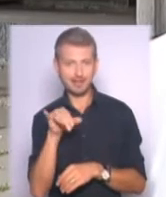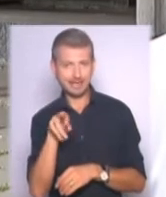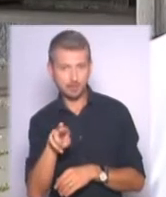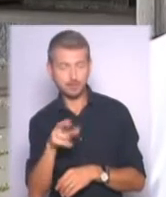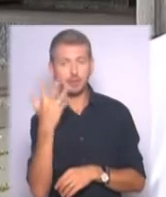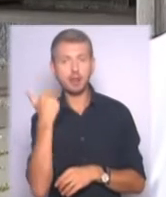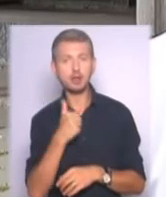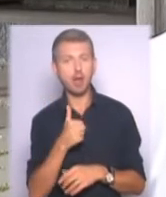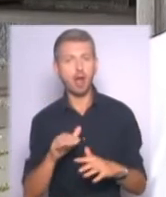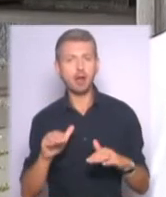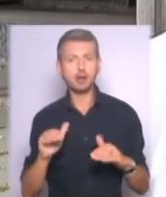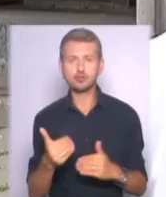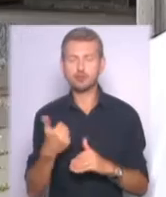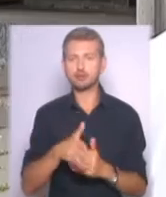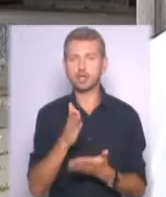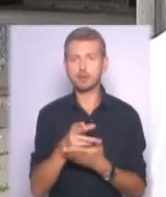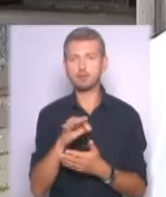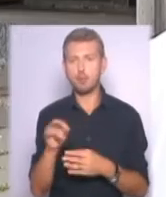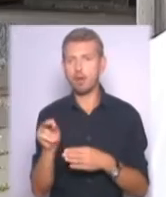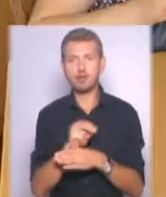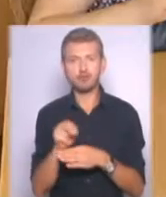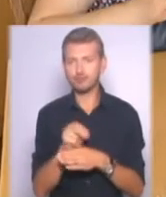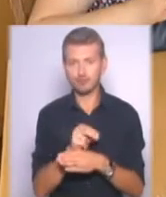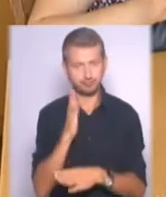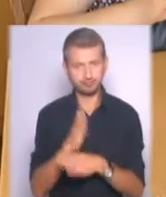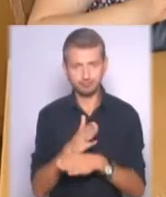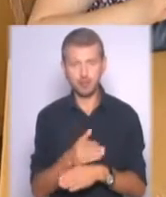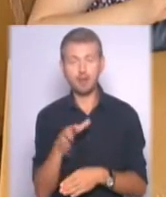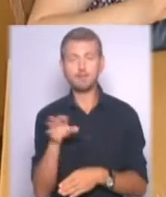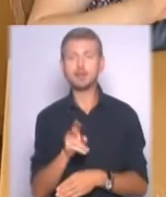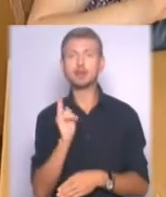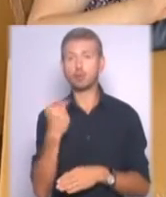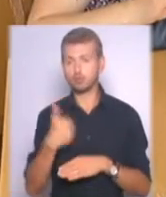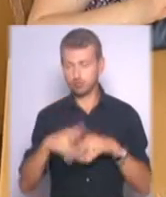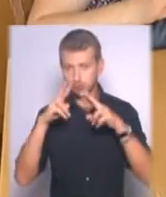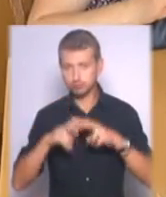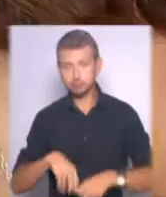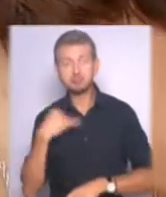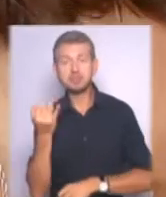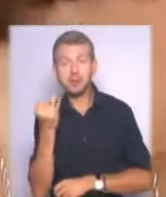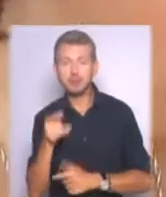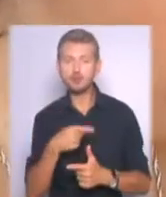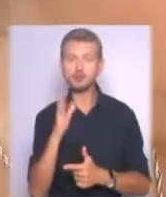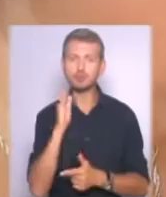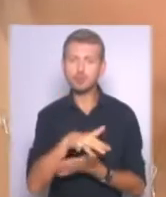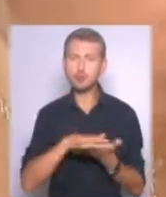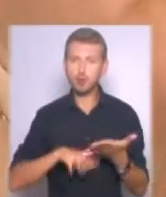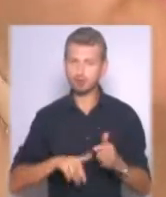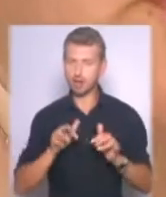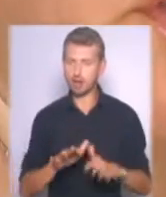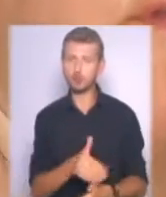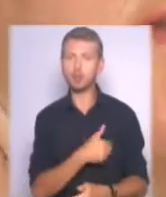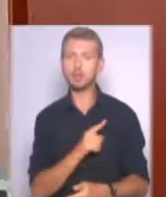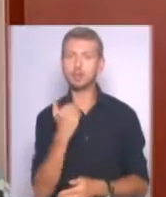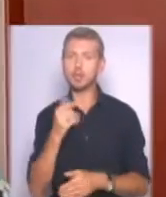коли обмеження вже є по лікарським мероприятиям. Усіх, хто вже пройшов скринінг, цікавить, чи продовжать акцію, адже хочуть, щоб